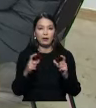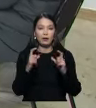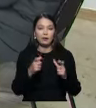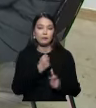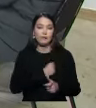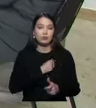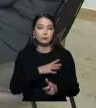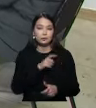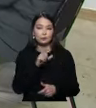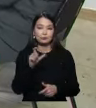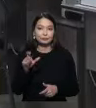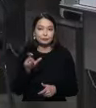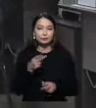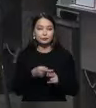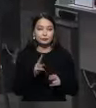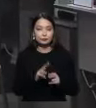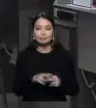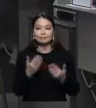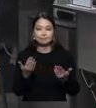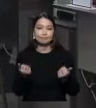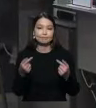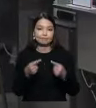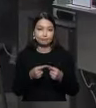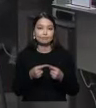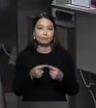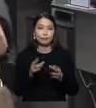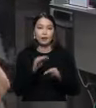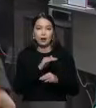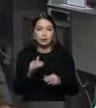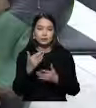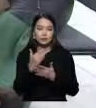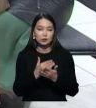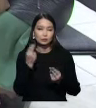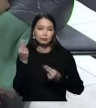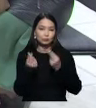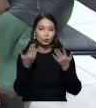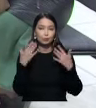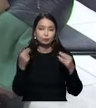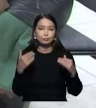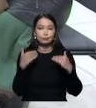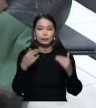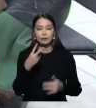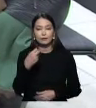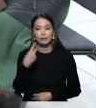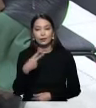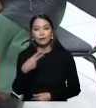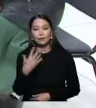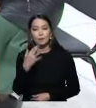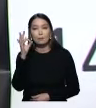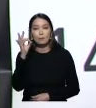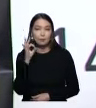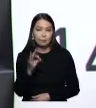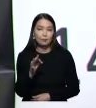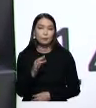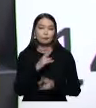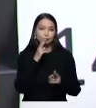возмутили потребителей, это не предел. По официальным данным, кумуслуги уже подорожали на 20-25%.